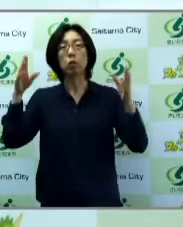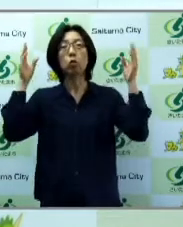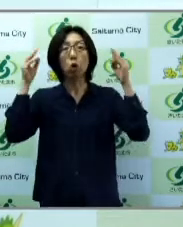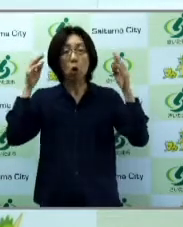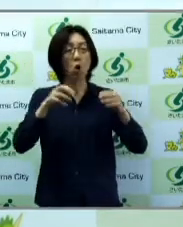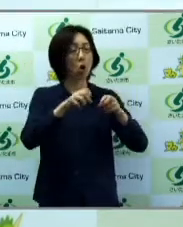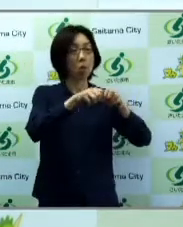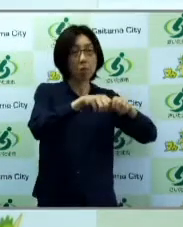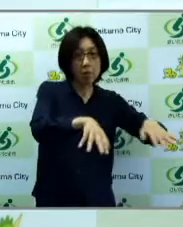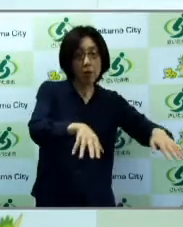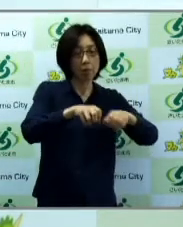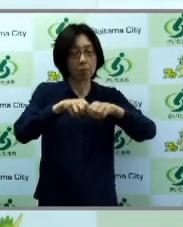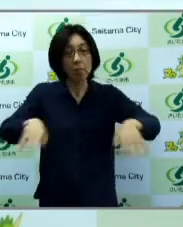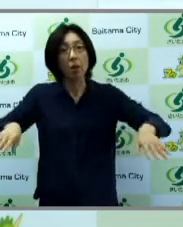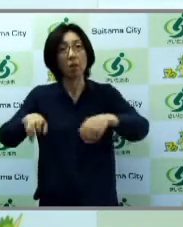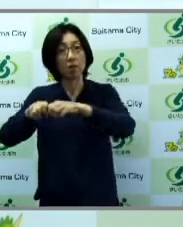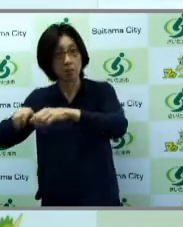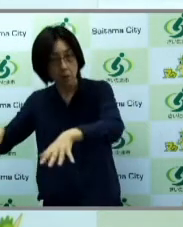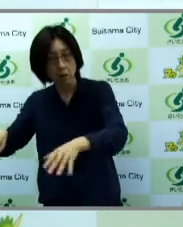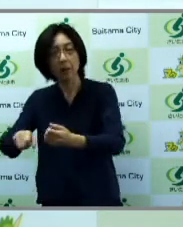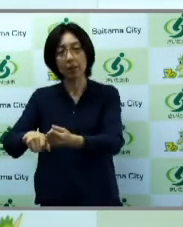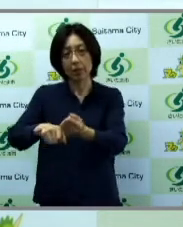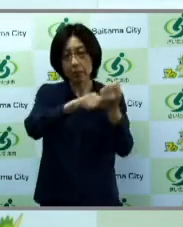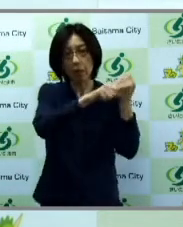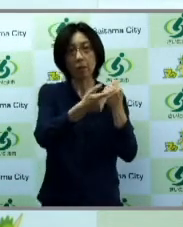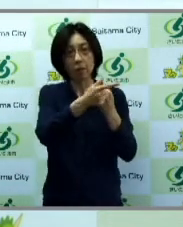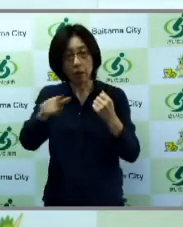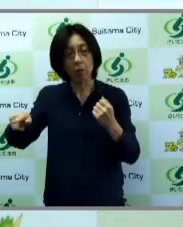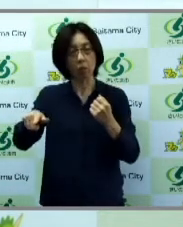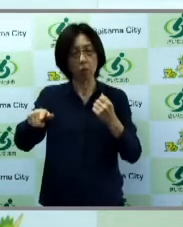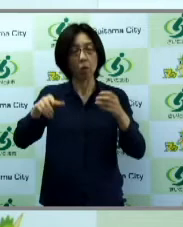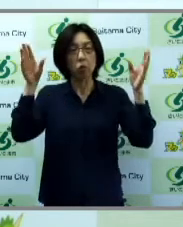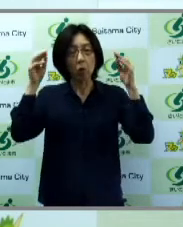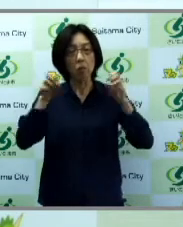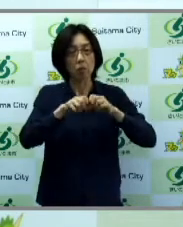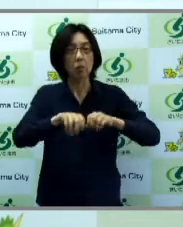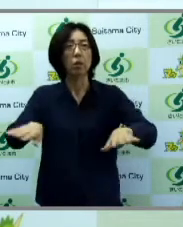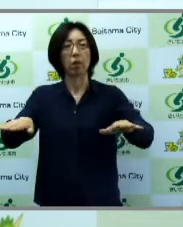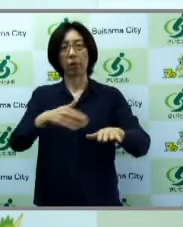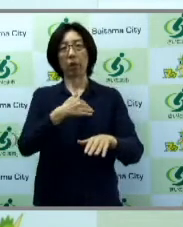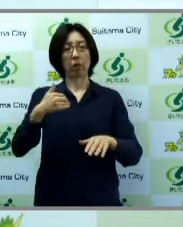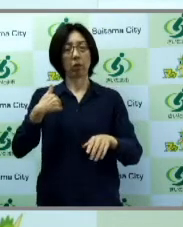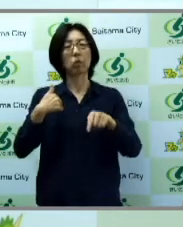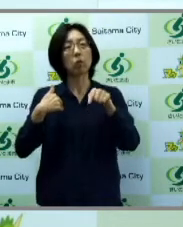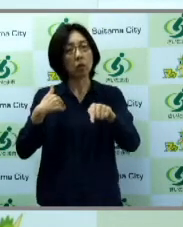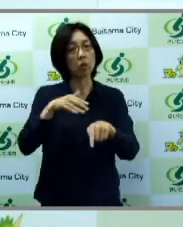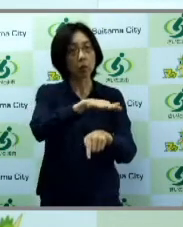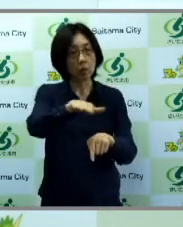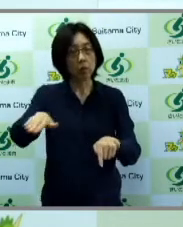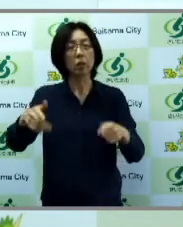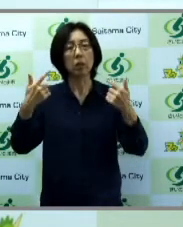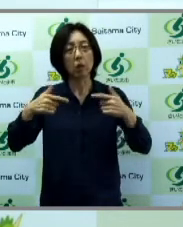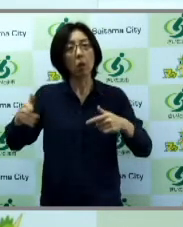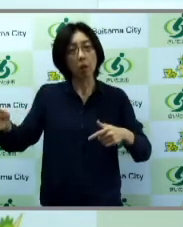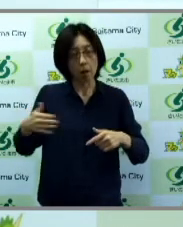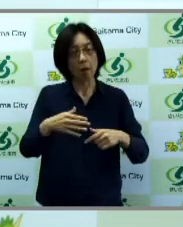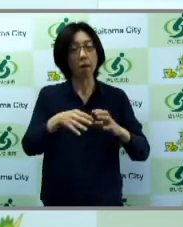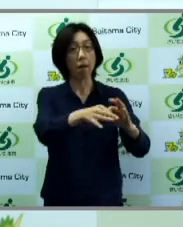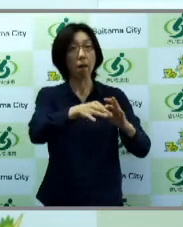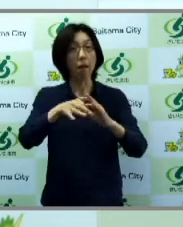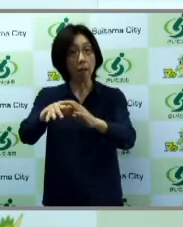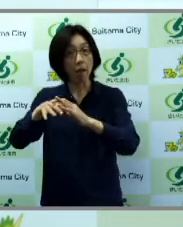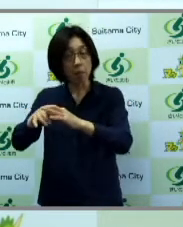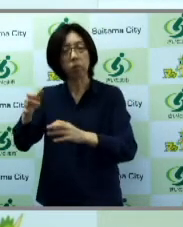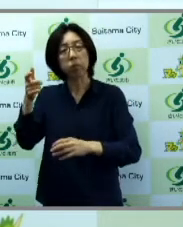より連絡を密にしていくとともに、災害時の自身の行動をですね、あらかじめ時系列に